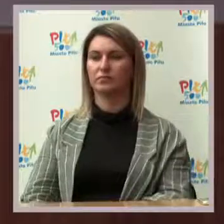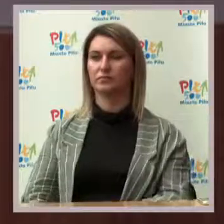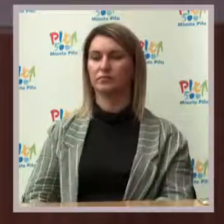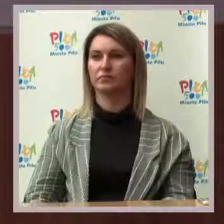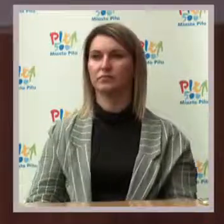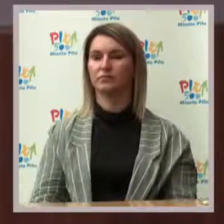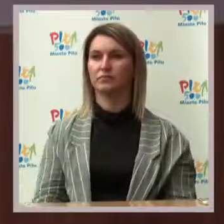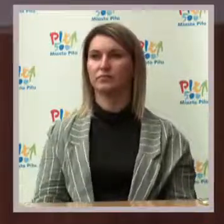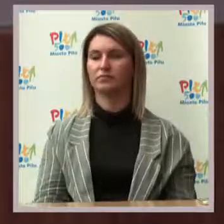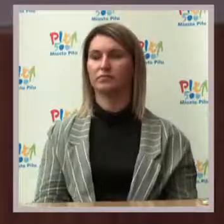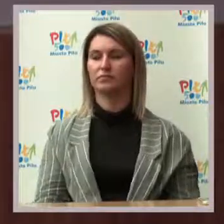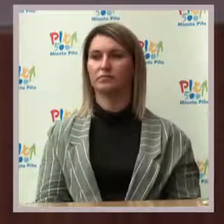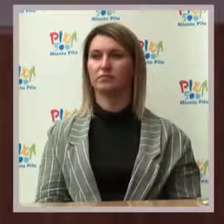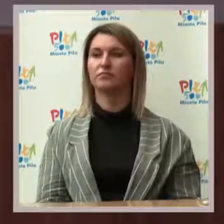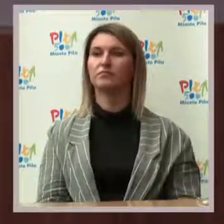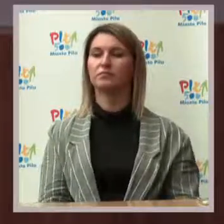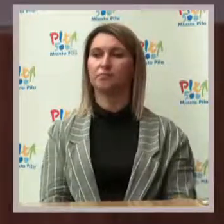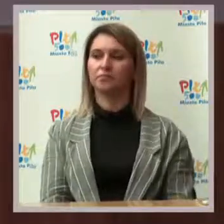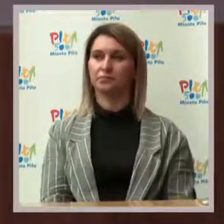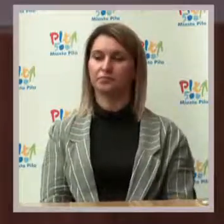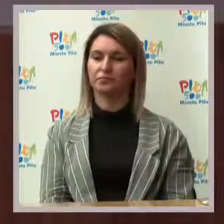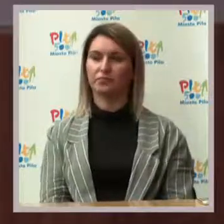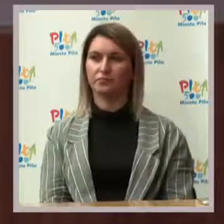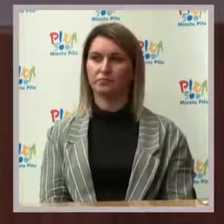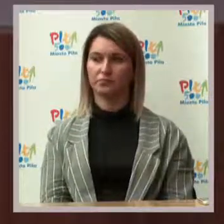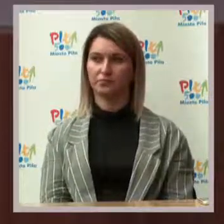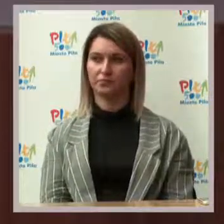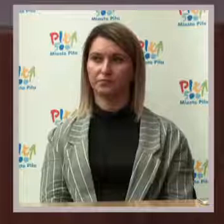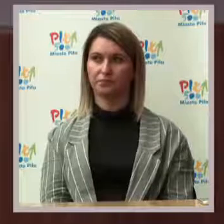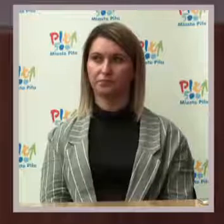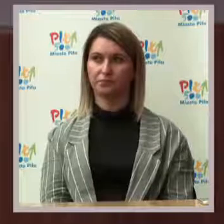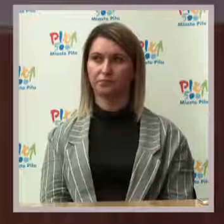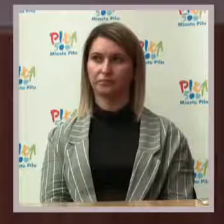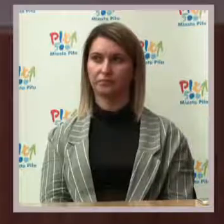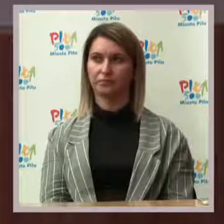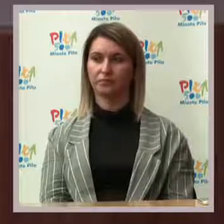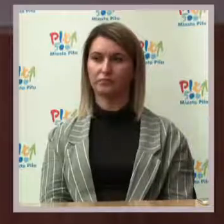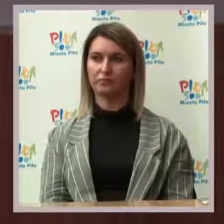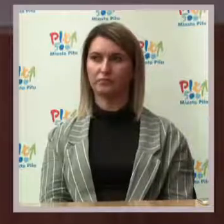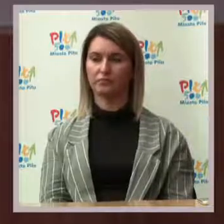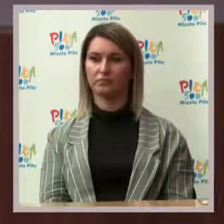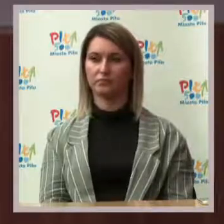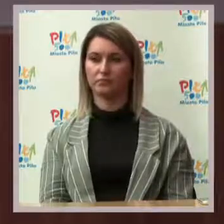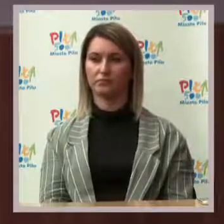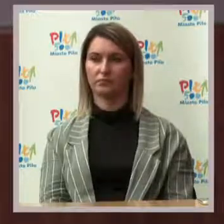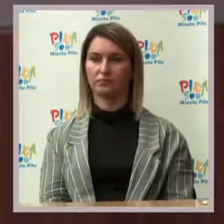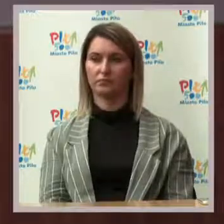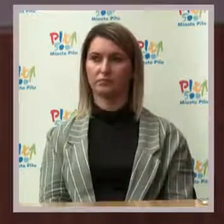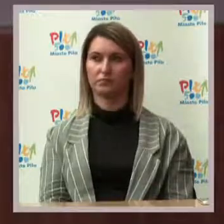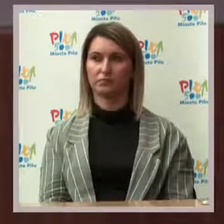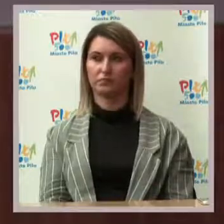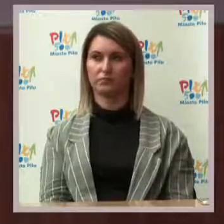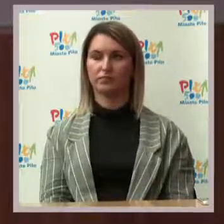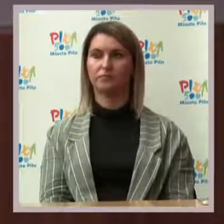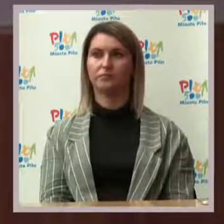również nie tylko działania te nasze, twarde, które prowadzimy, związane z